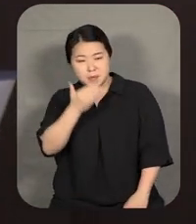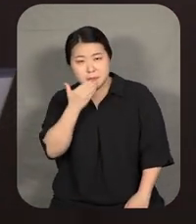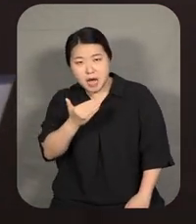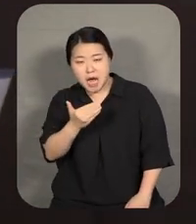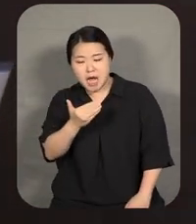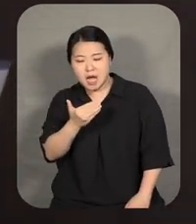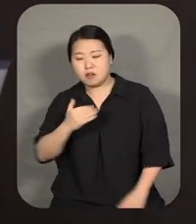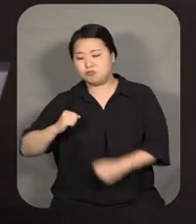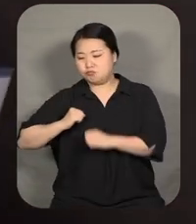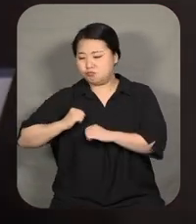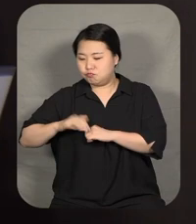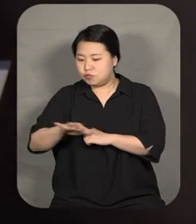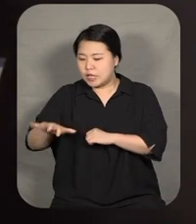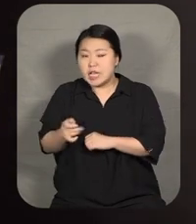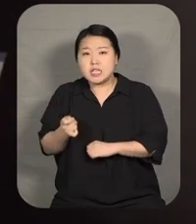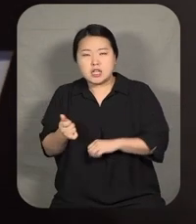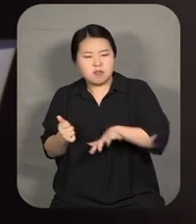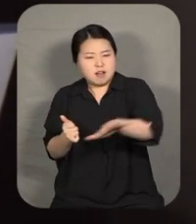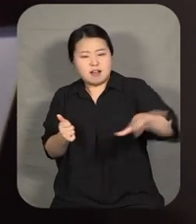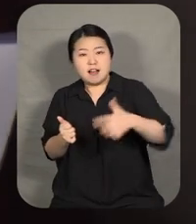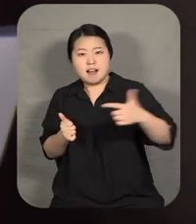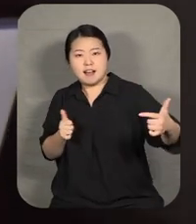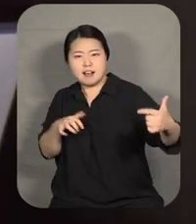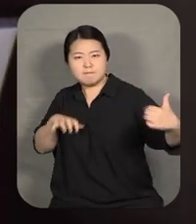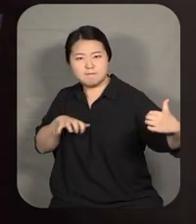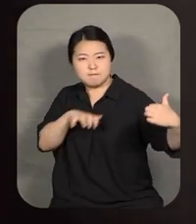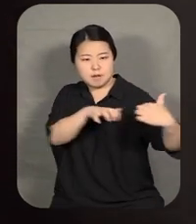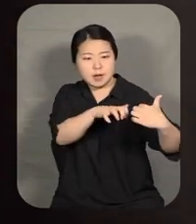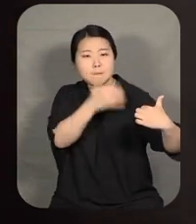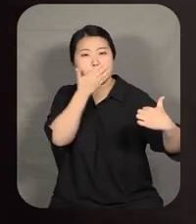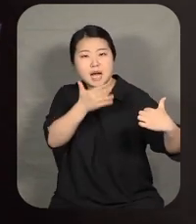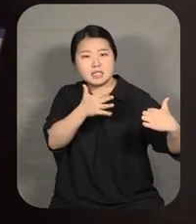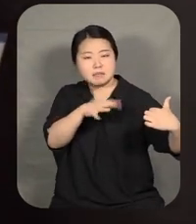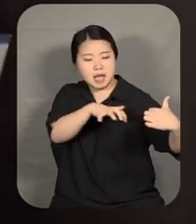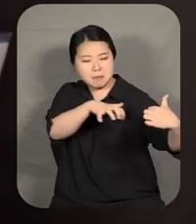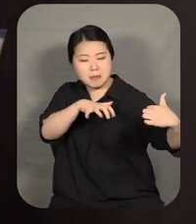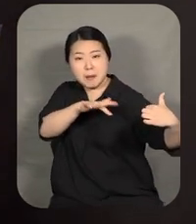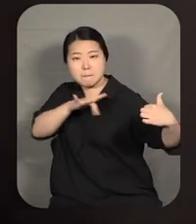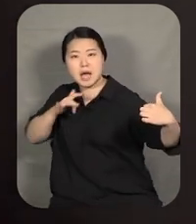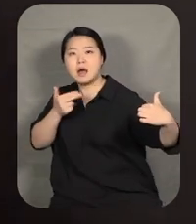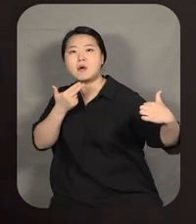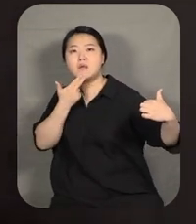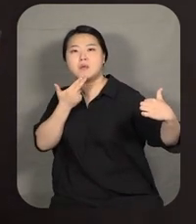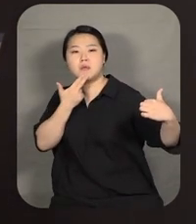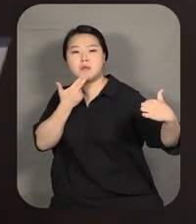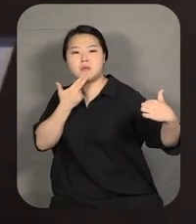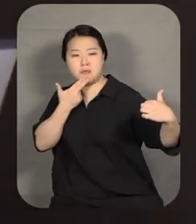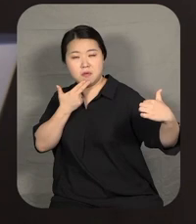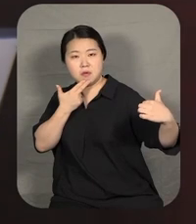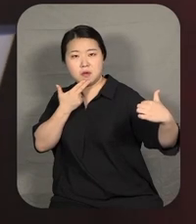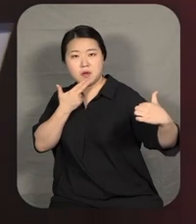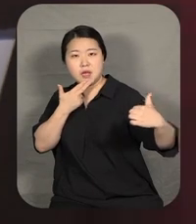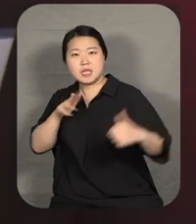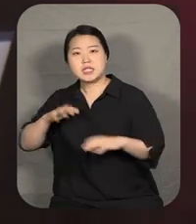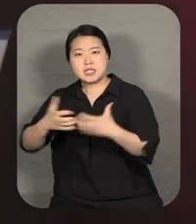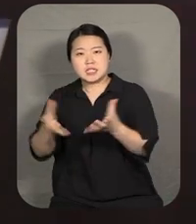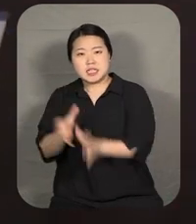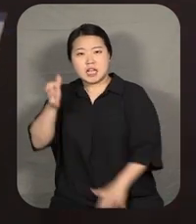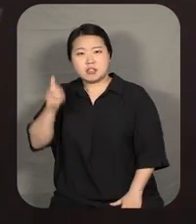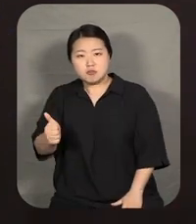또한 다반사였으되 어느 병졸 하나 뒤돌아서지 않았고 장수는